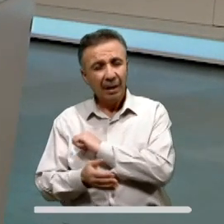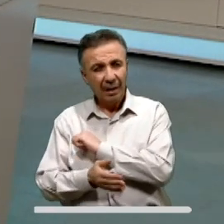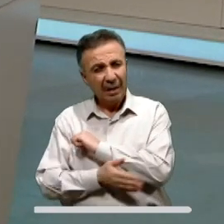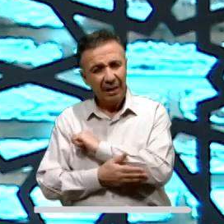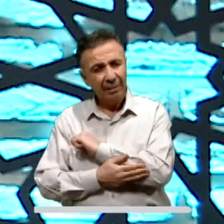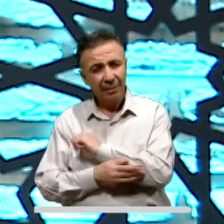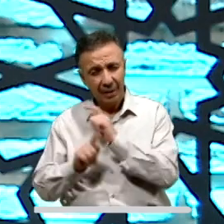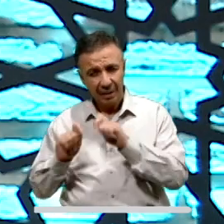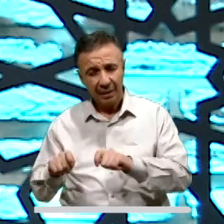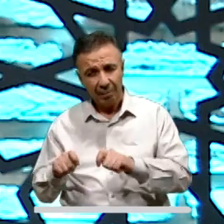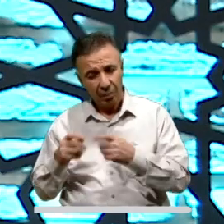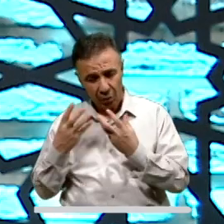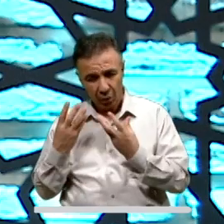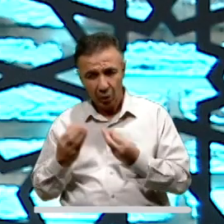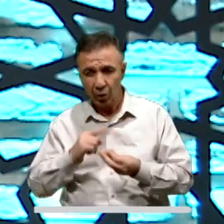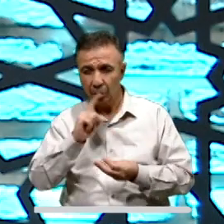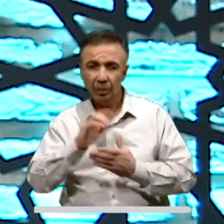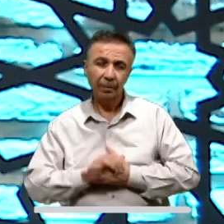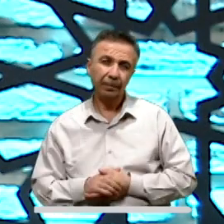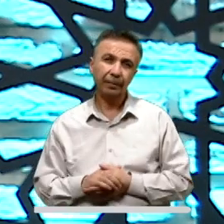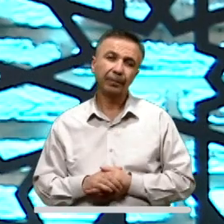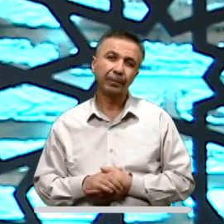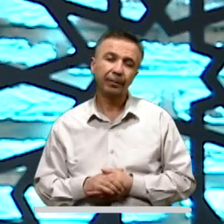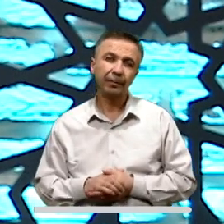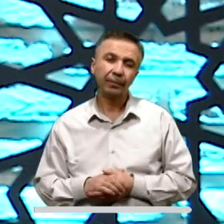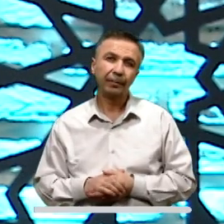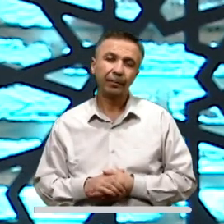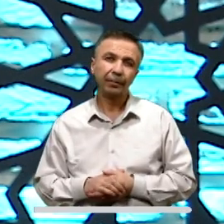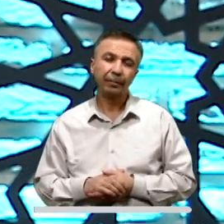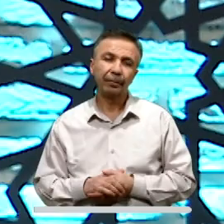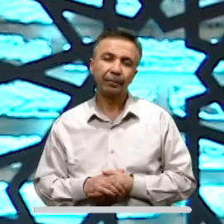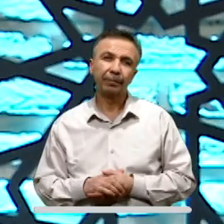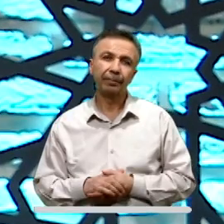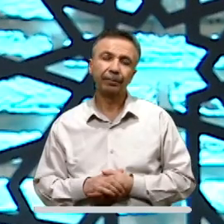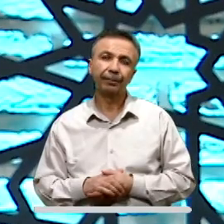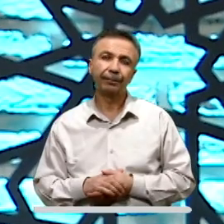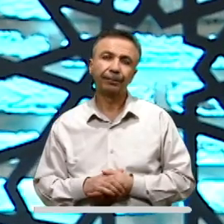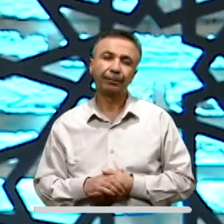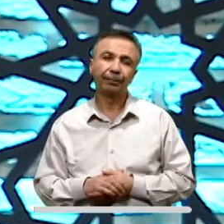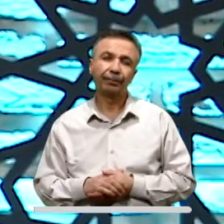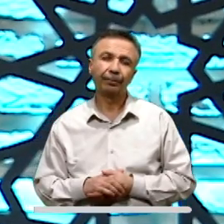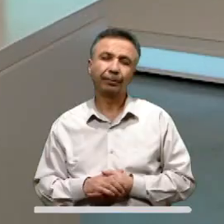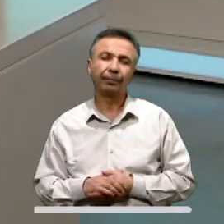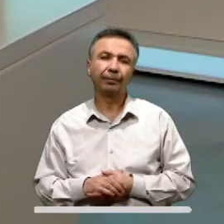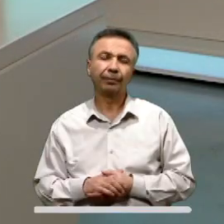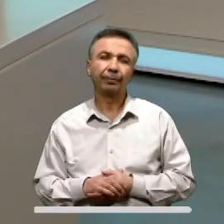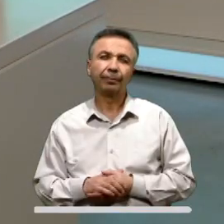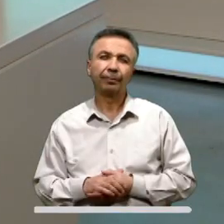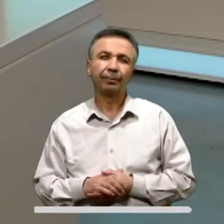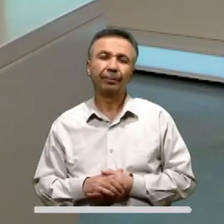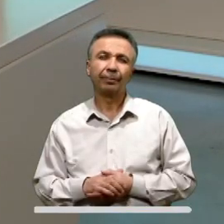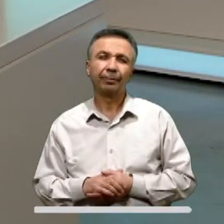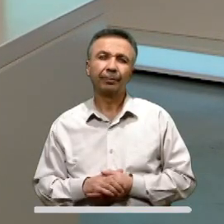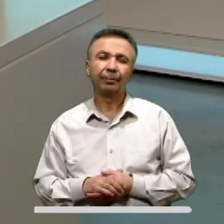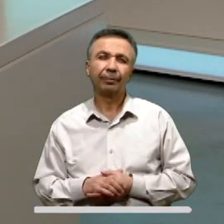bizim için lütfen dua etsin. Cenab-ı Allah sizden de razı olsun. Sakarya'ya selam ediyoruz. Hayırlı akşamlar. İkinci sorudan başlarsak hocam.